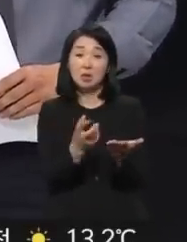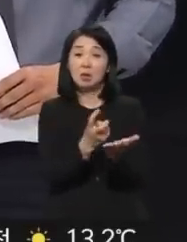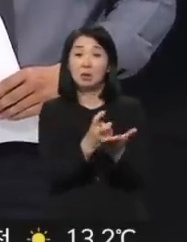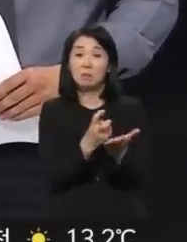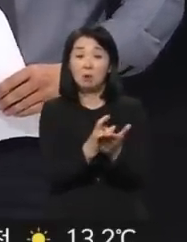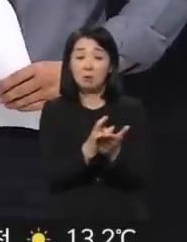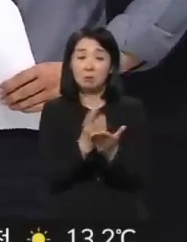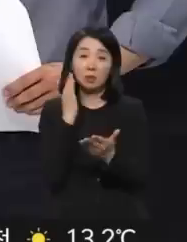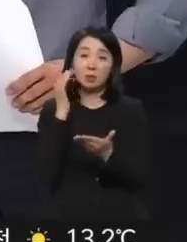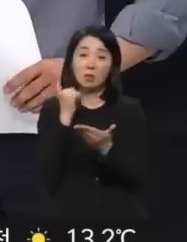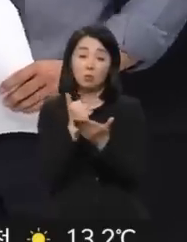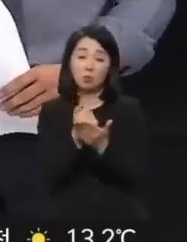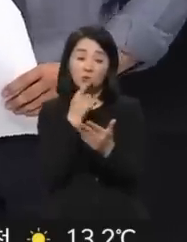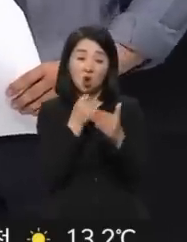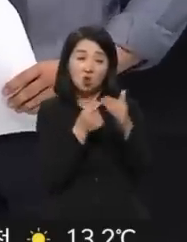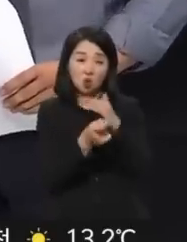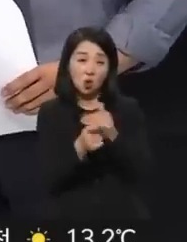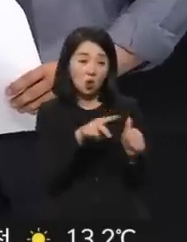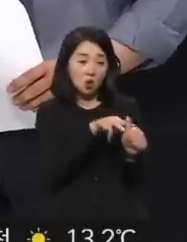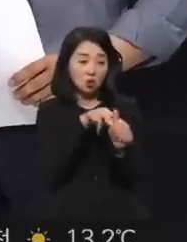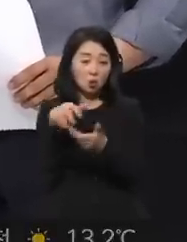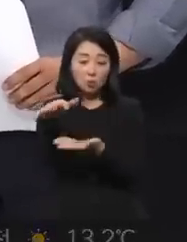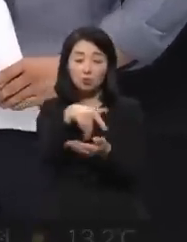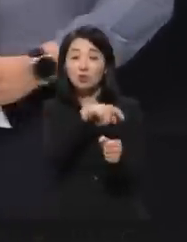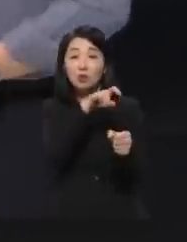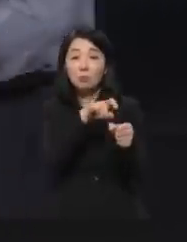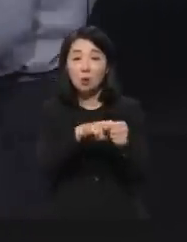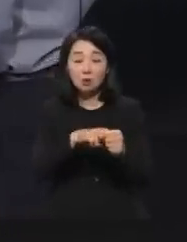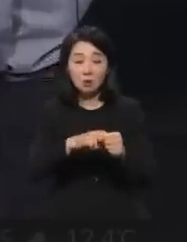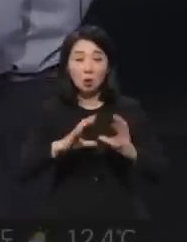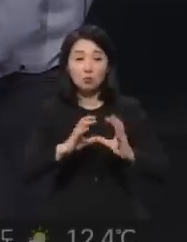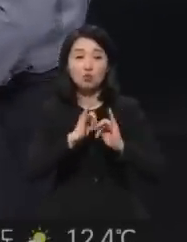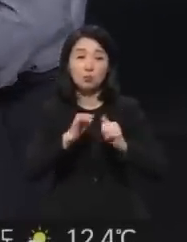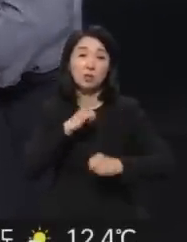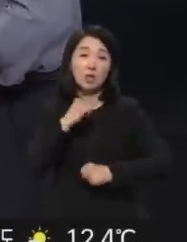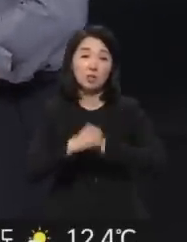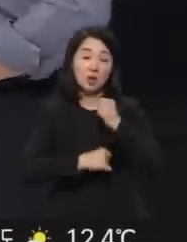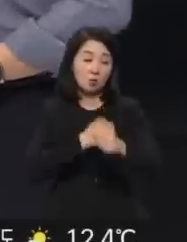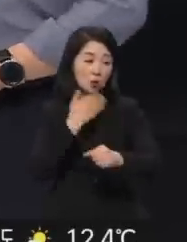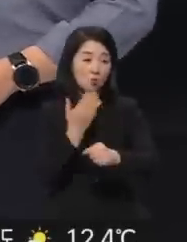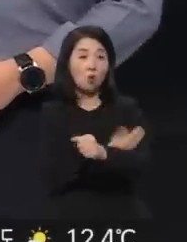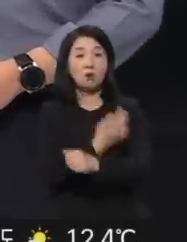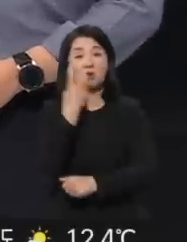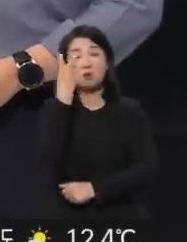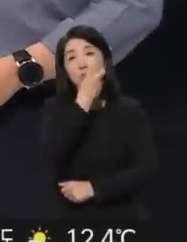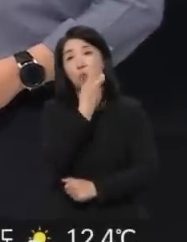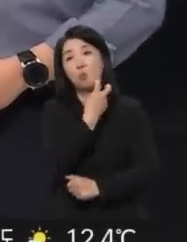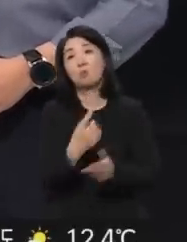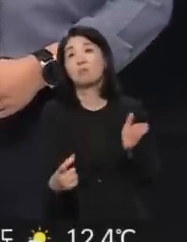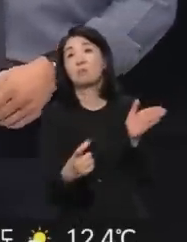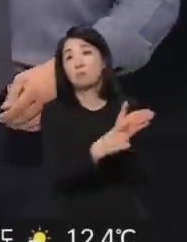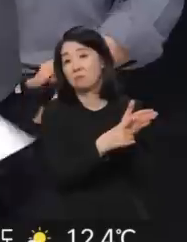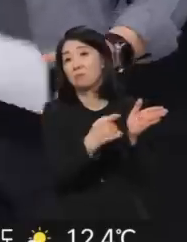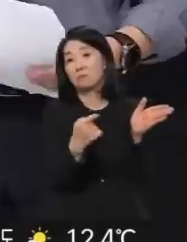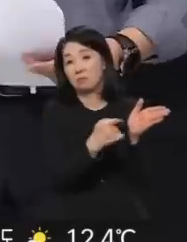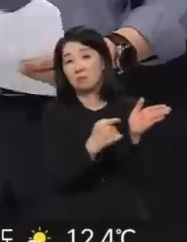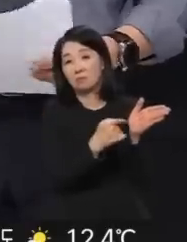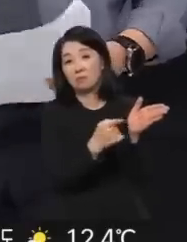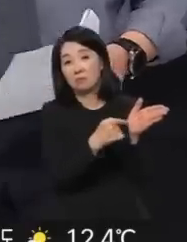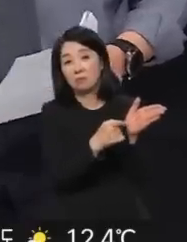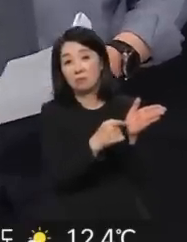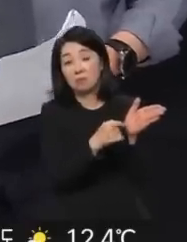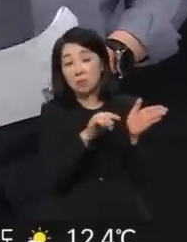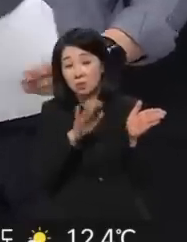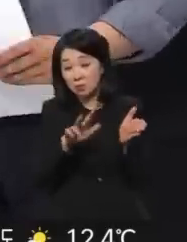경찰관의 정보 수집 목적, 국민의 자유와 권리 보호라고 명시를 하고 있죠. 하지만